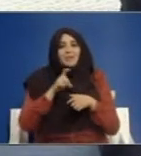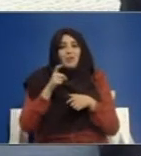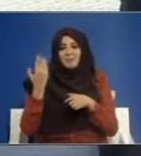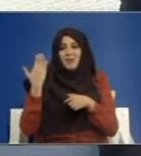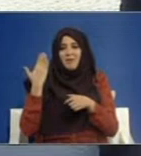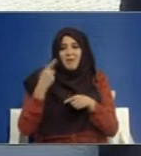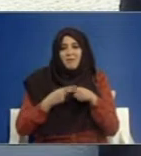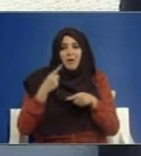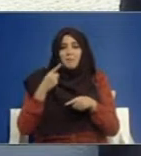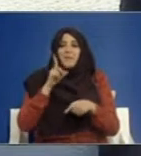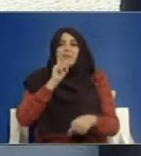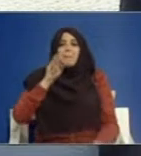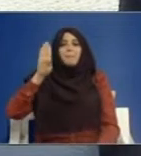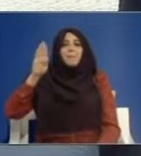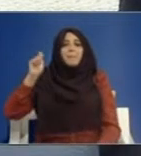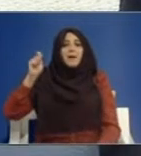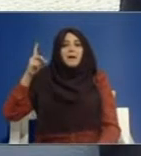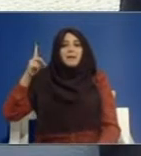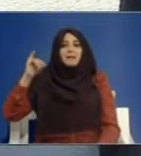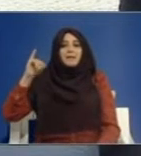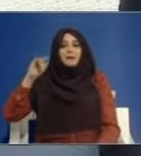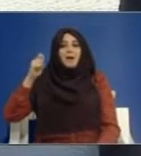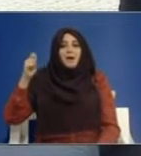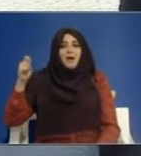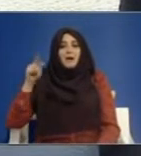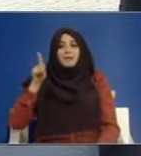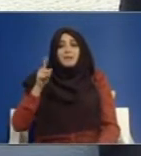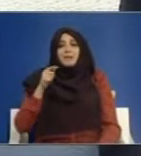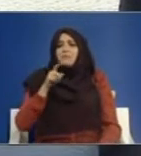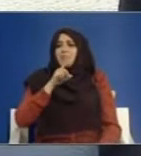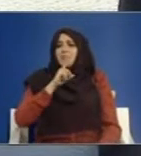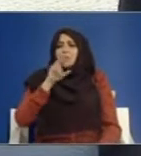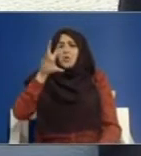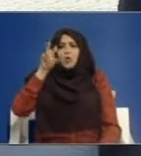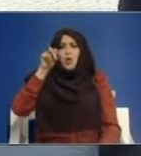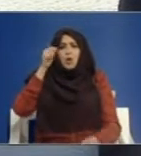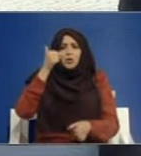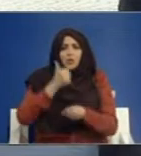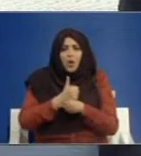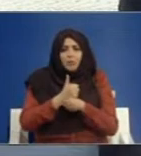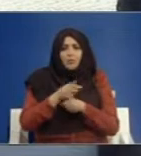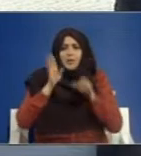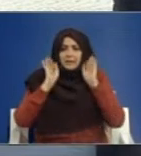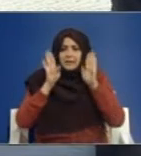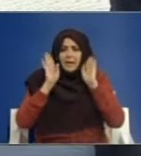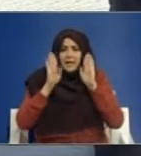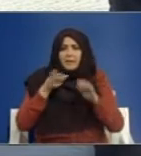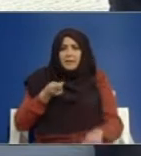العاصمة قد كرى عندي 30 سنة نصلي صلاة التسبيح، قالوا لي ما يجوز